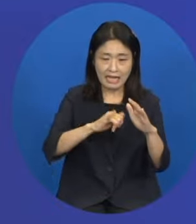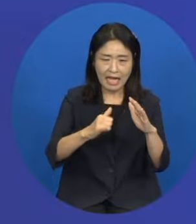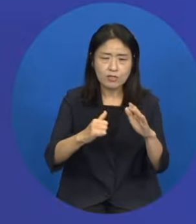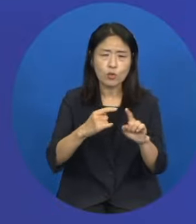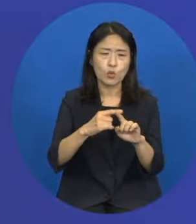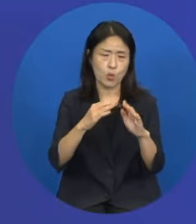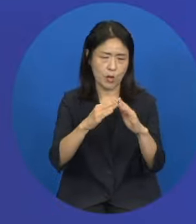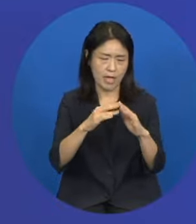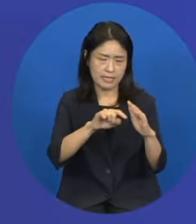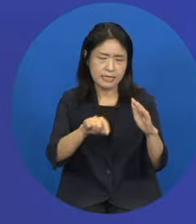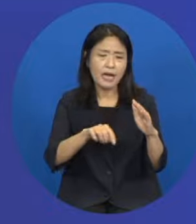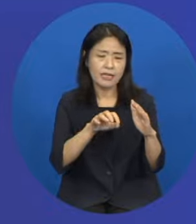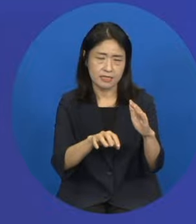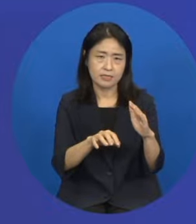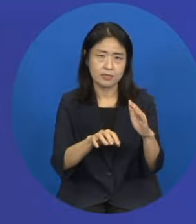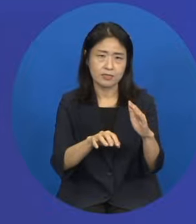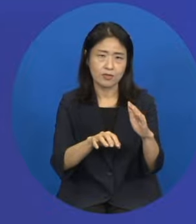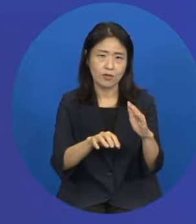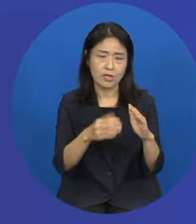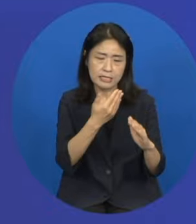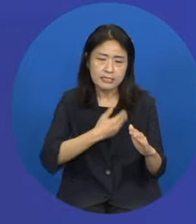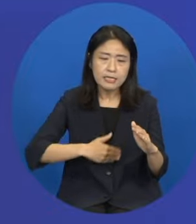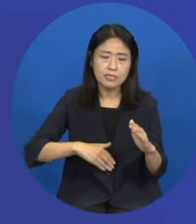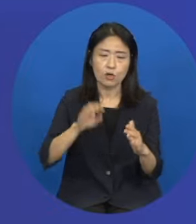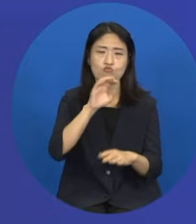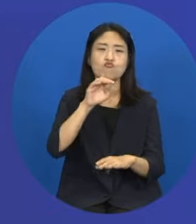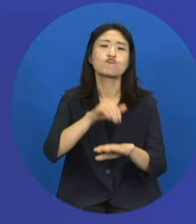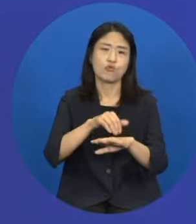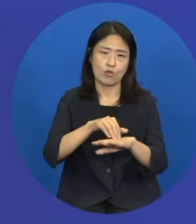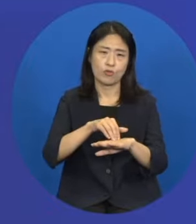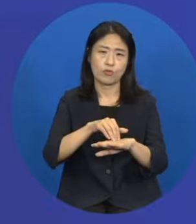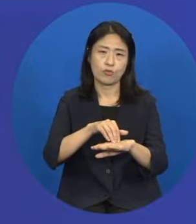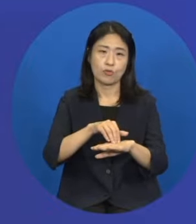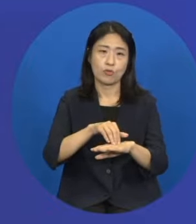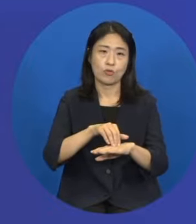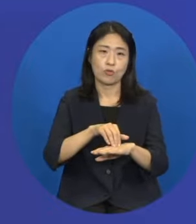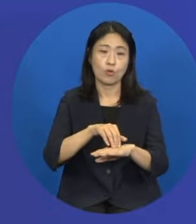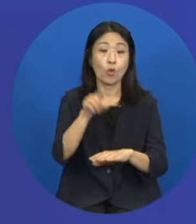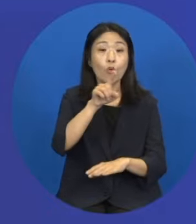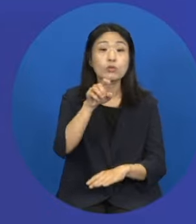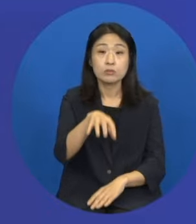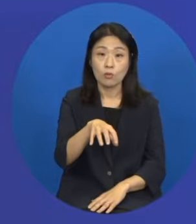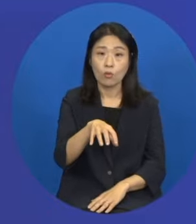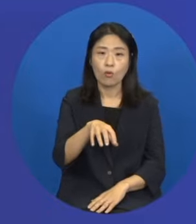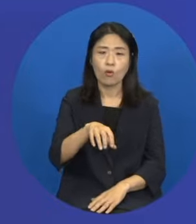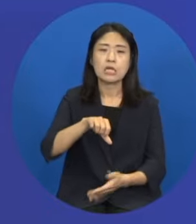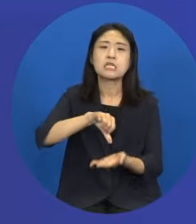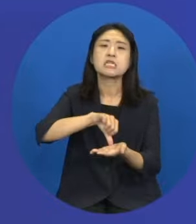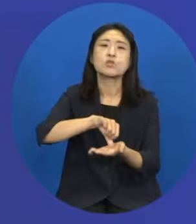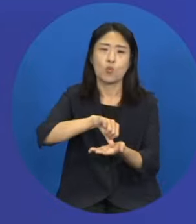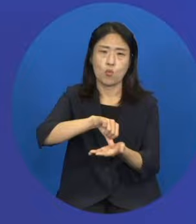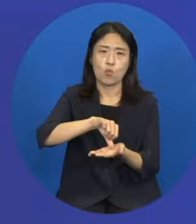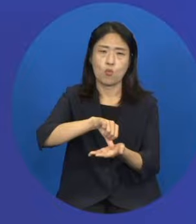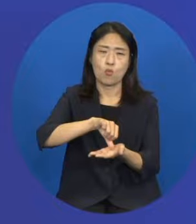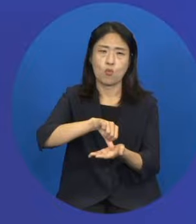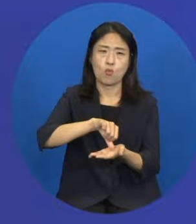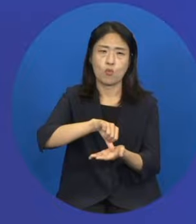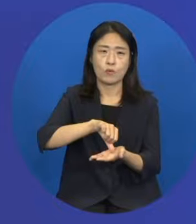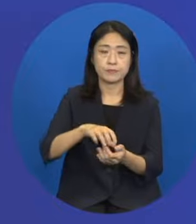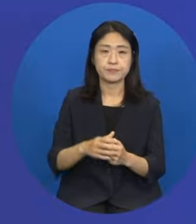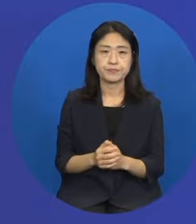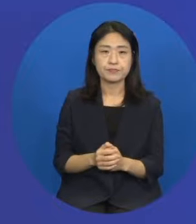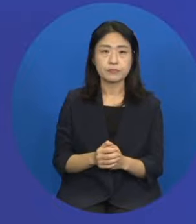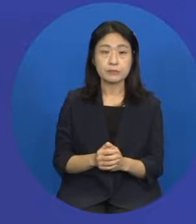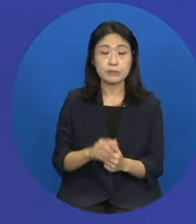지금 힌두교의 나라인 이 인도에서 벌어지고 있는 일이라는 거예요. 그래서 기도부터가 하기를,